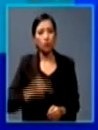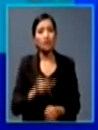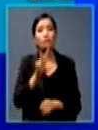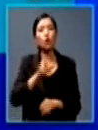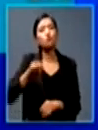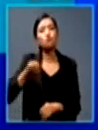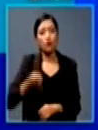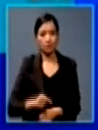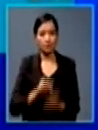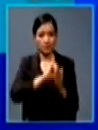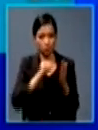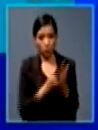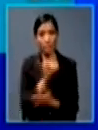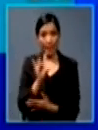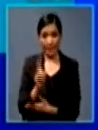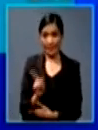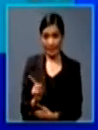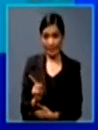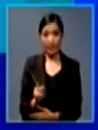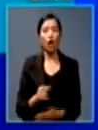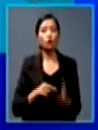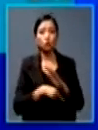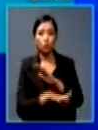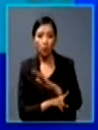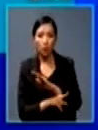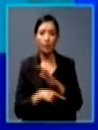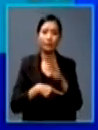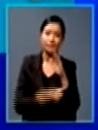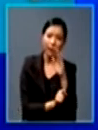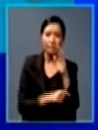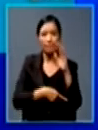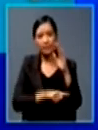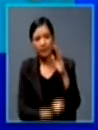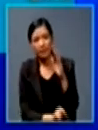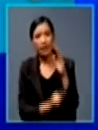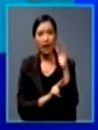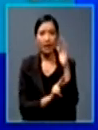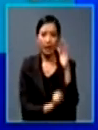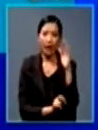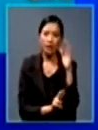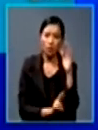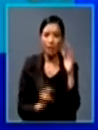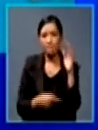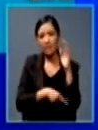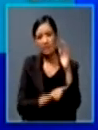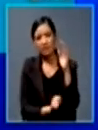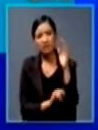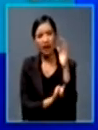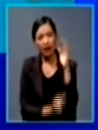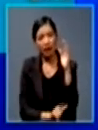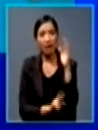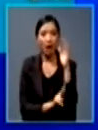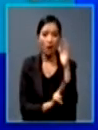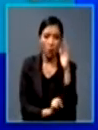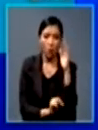ท่าเดิมนะคะนี่แหละค่ะชุมพรตรังปัตตานีนราธิวาสปัตตานียะลาระนองสิงห์บุรีนะคะอัน นี้เพราะเห็นว่าทุกอย่าง